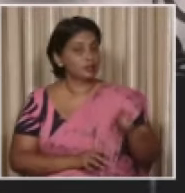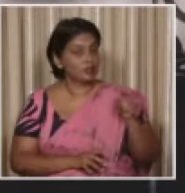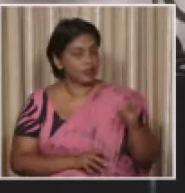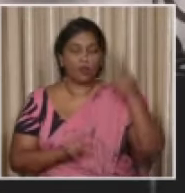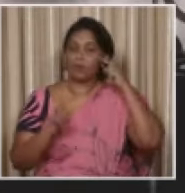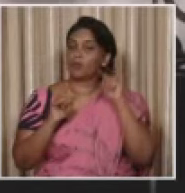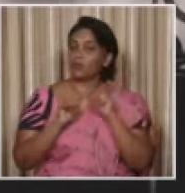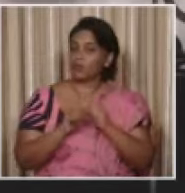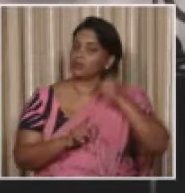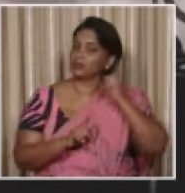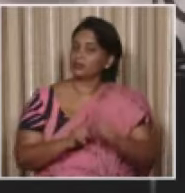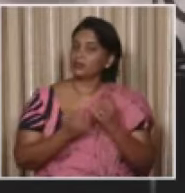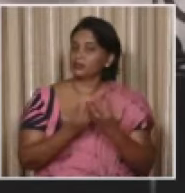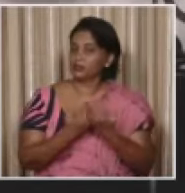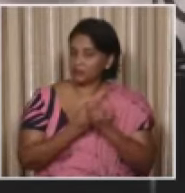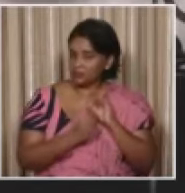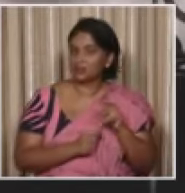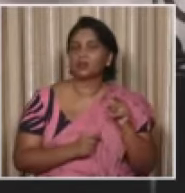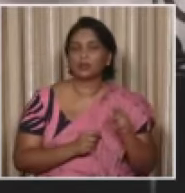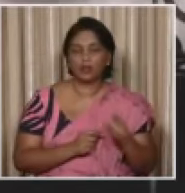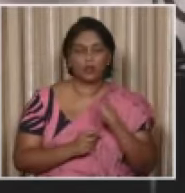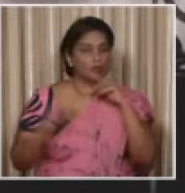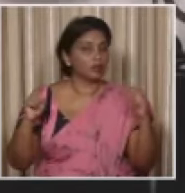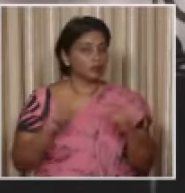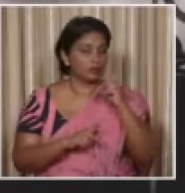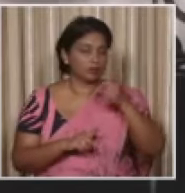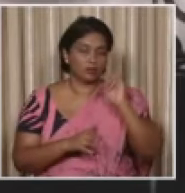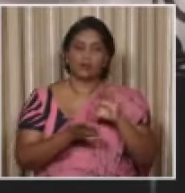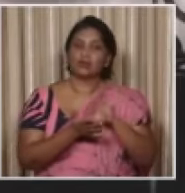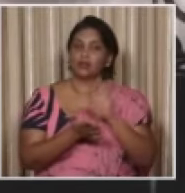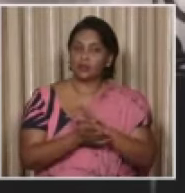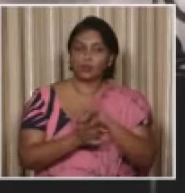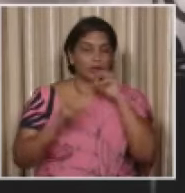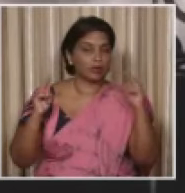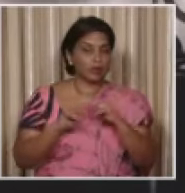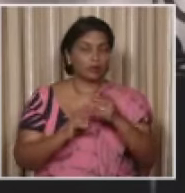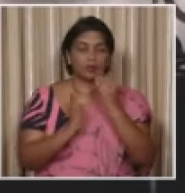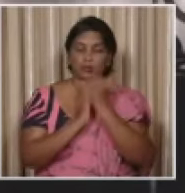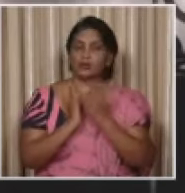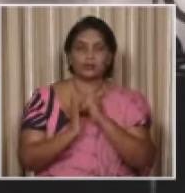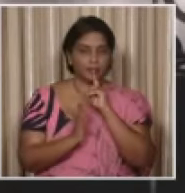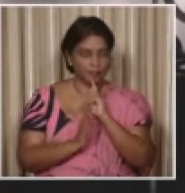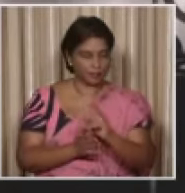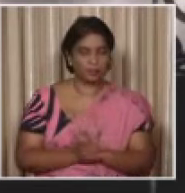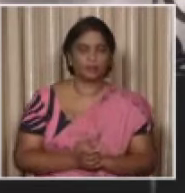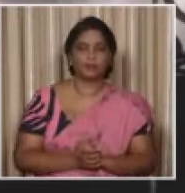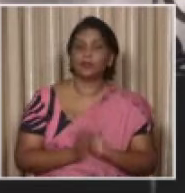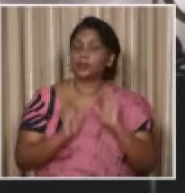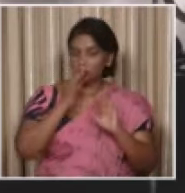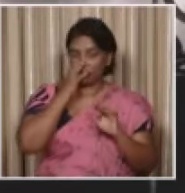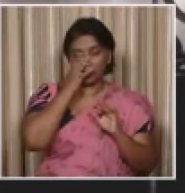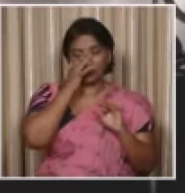ए संबंधे नियोगयक् लबा गत यूतुयि कियला श्रेष्ठाधिकरण तींदुवे नत्तम श्रेष्ठाधिकरण निर्णय संधान वेनवा नमूत